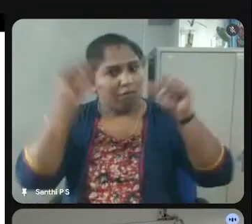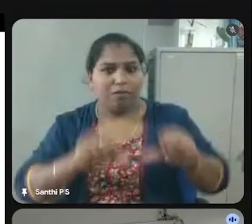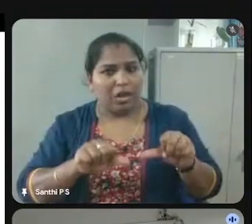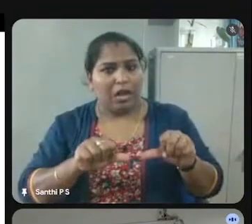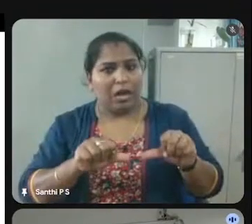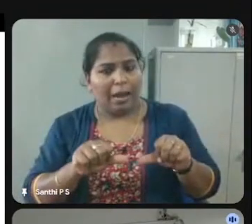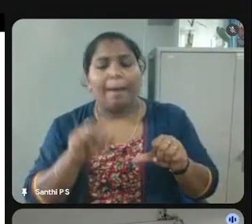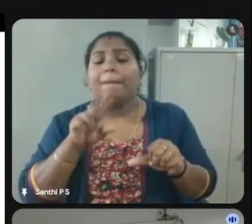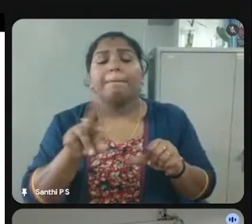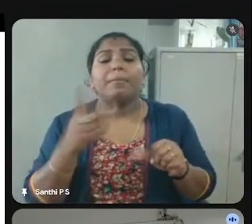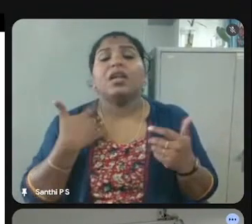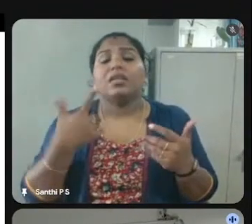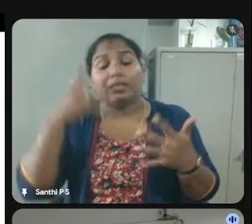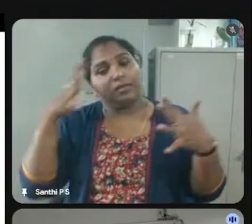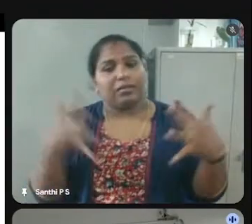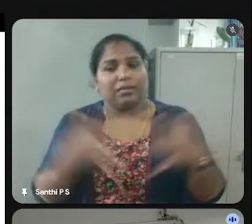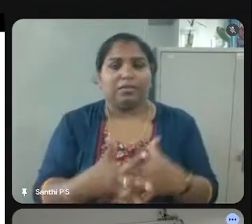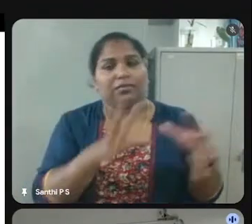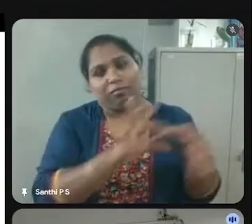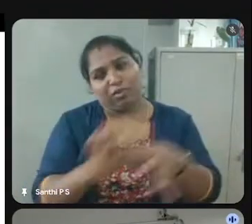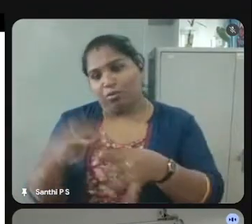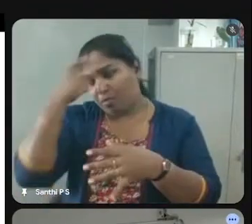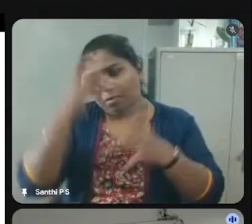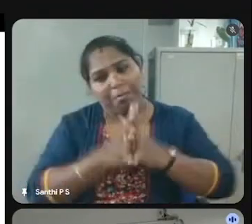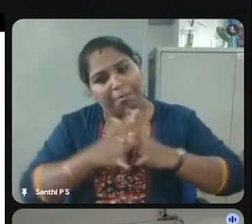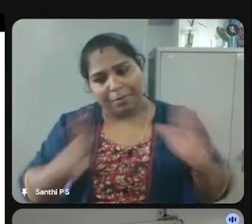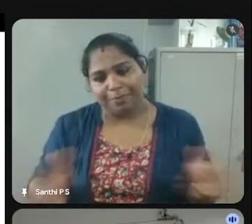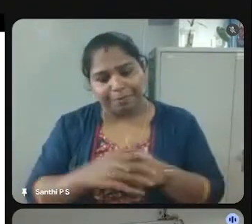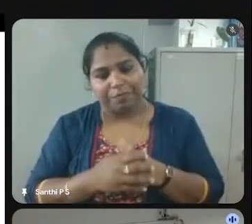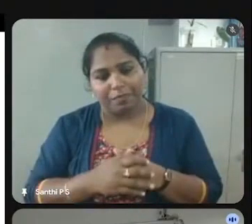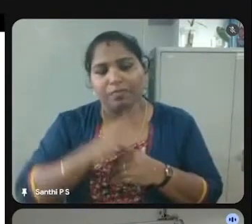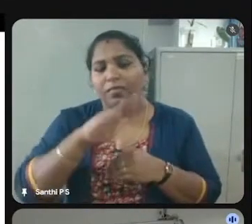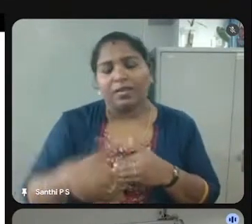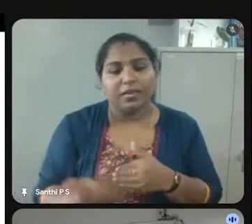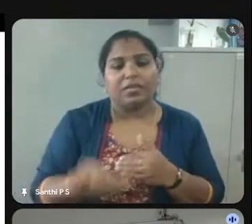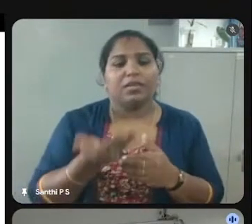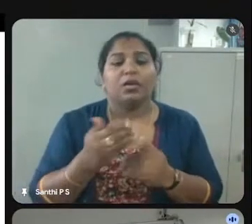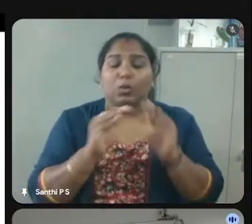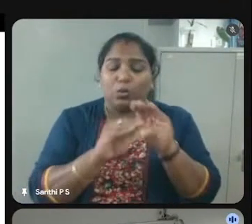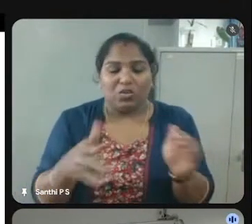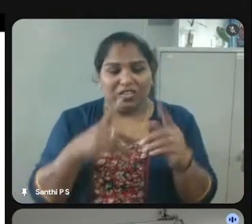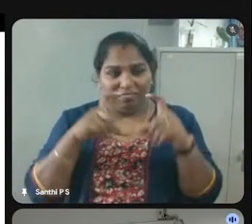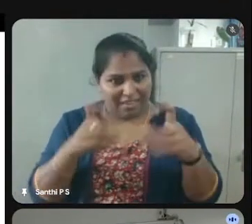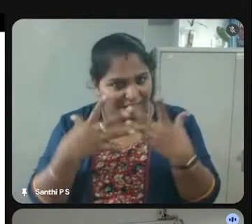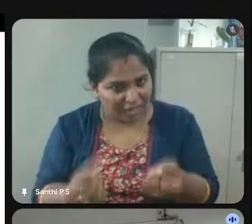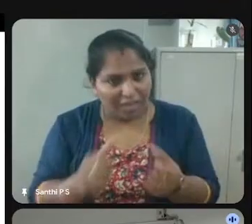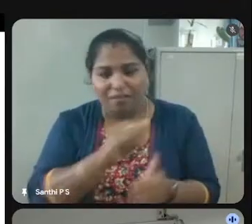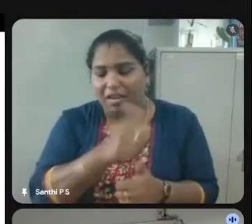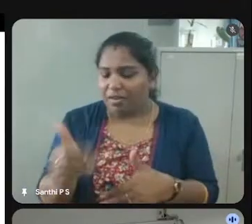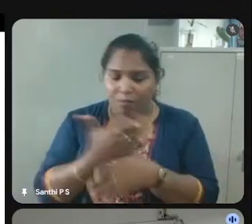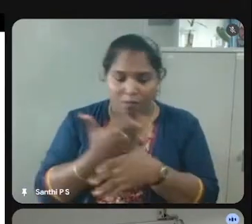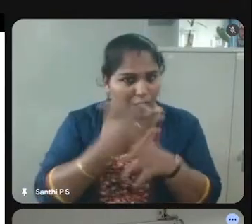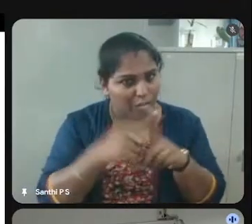ഇതെല്ലാം നമുക്ക് സമ്മർദ്ദം കൊണ്ടുണ്ടാകുന്ന പ്രശ്നങ്ങളാണ്. അതുപോലെ കുട്ടിയുടെ പരിചരണ ആവശ്യങ്ങൾ, കുട്ടിയെ നോക്കണം, ബാക്കി കാര്യങ്ങൾ ചെയ്യണം, കുട്ടിക്ക്